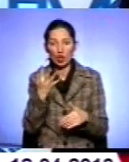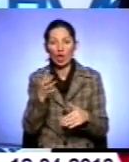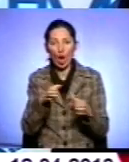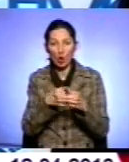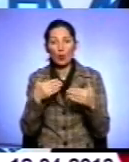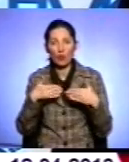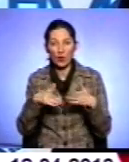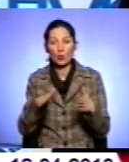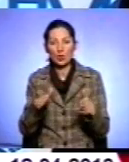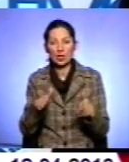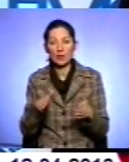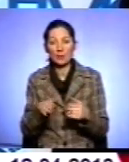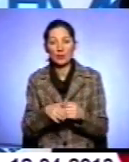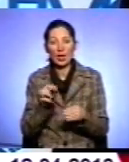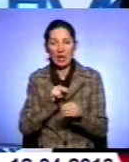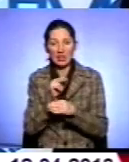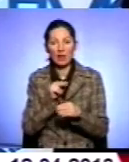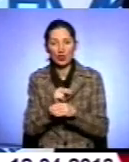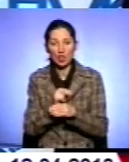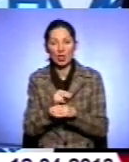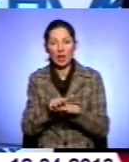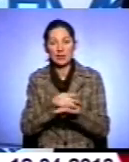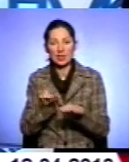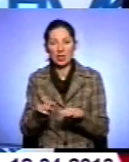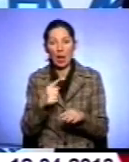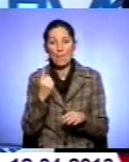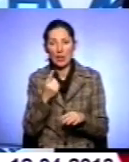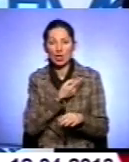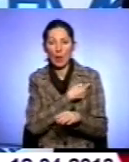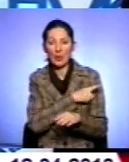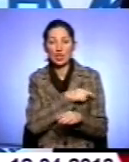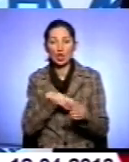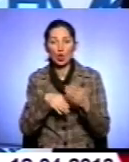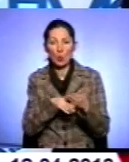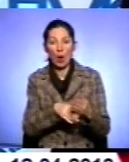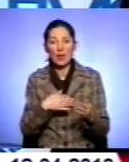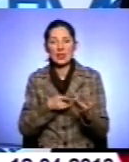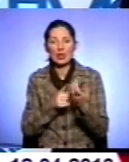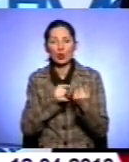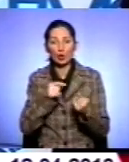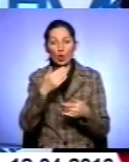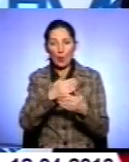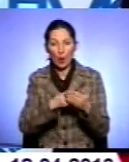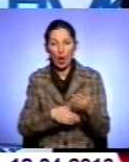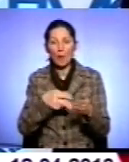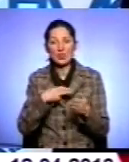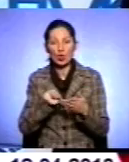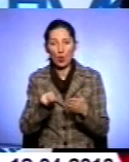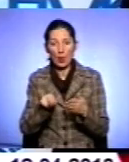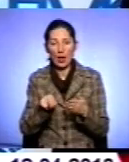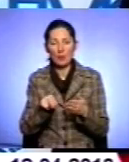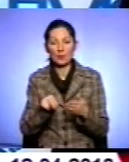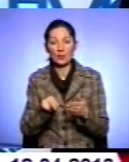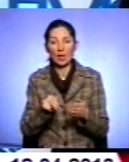чотири групи випустили, навчили надання першої медичної допомоги. Ми за рахунок тої програми закупляємо